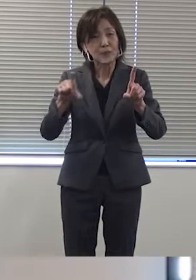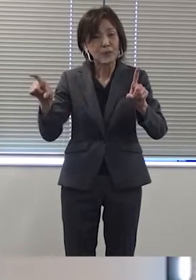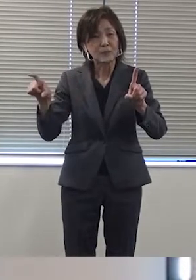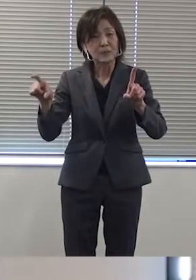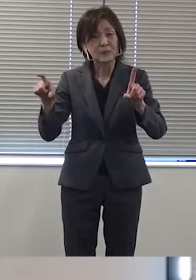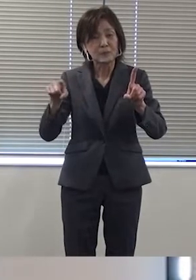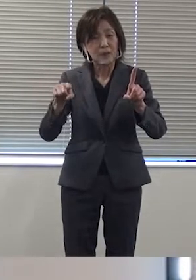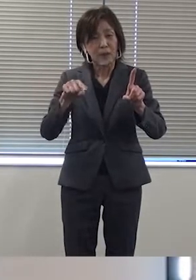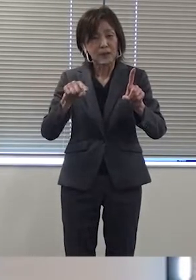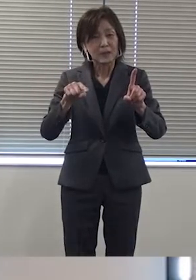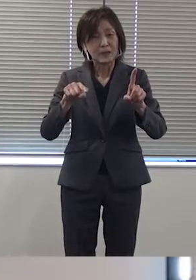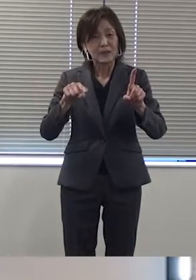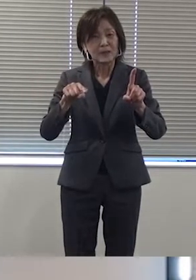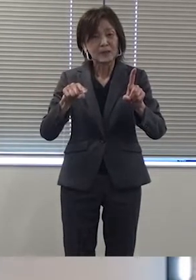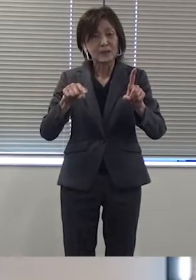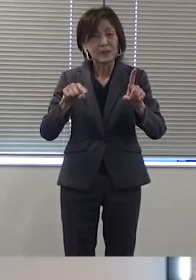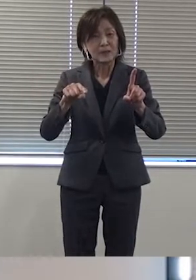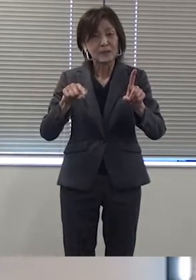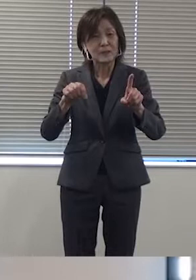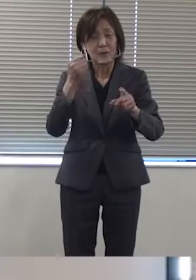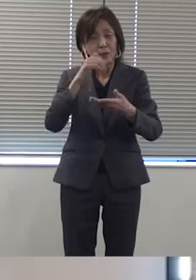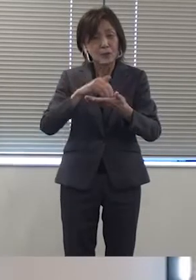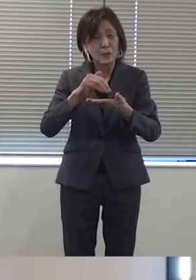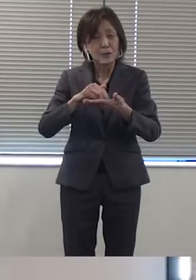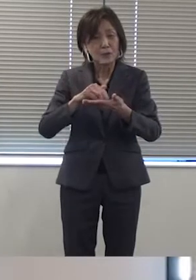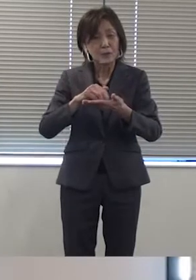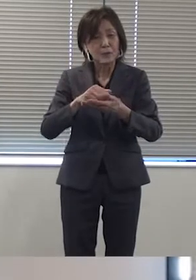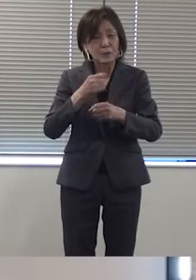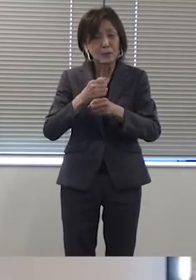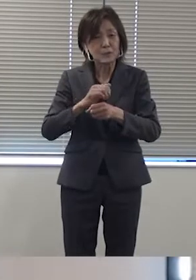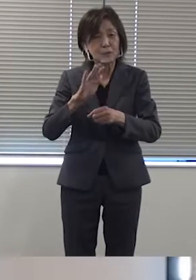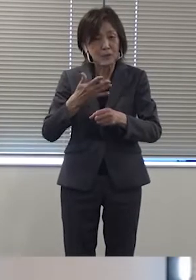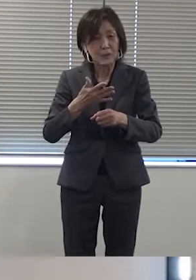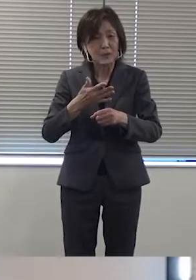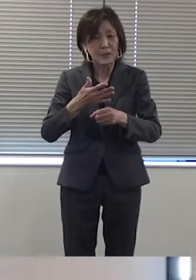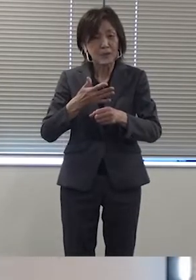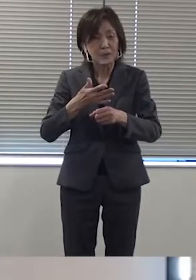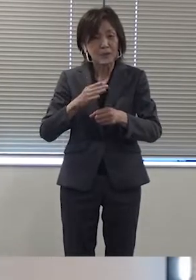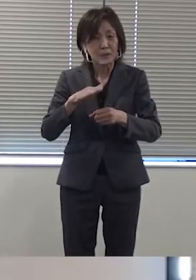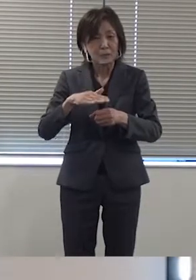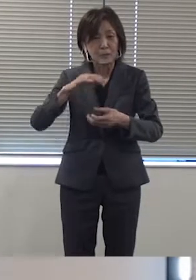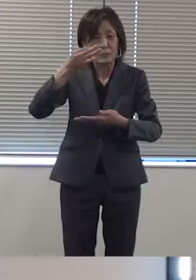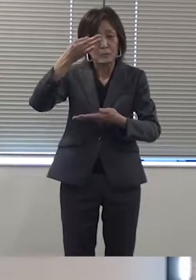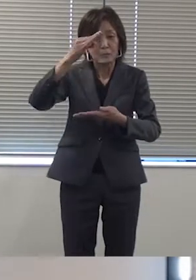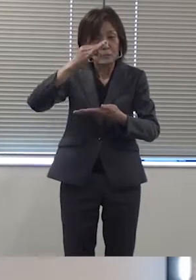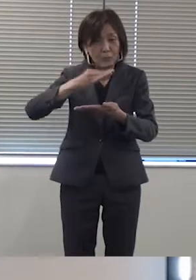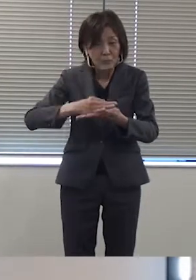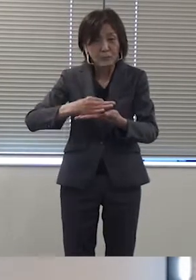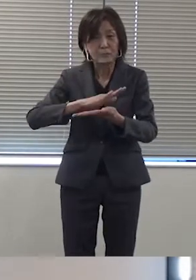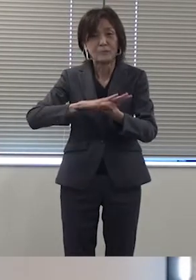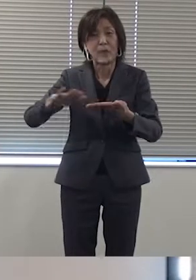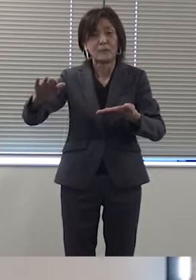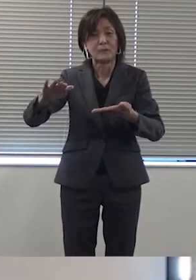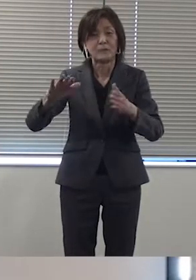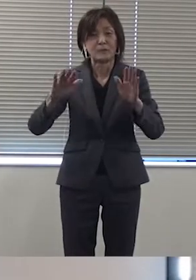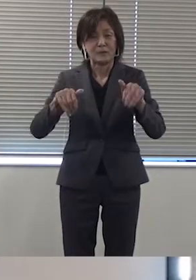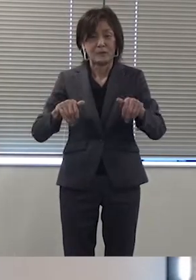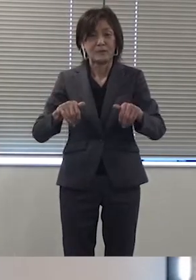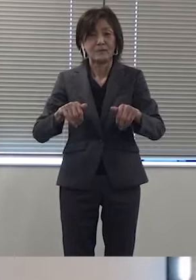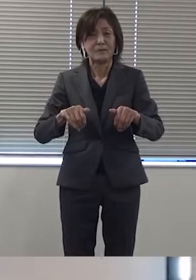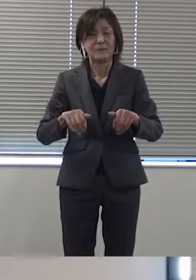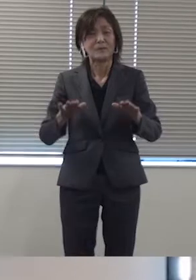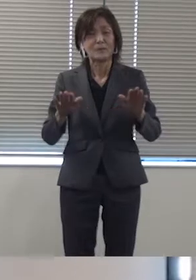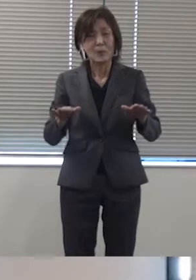間、我々の想定よりもものすごく早く消化されたんですが、3日間でなくなりましたので、今般もです